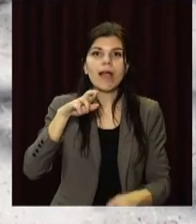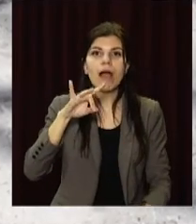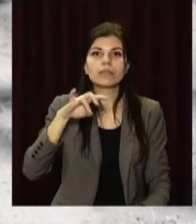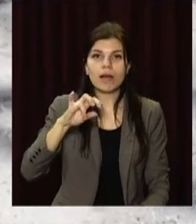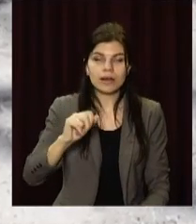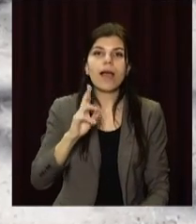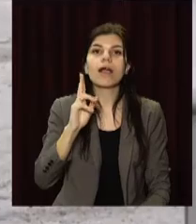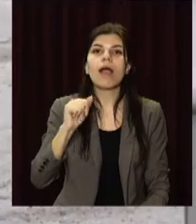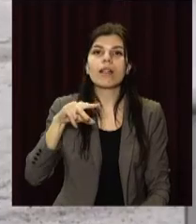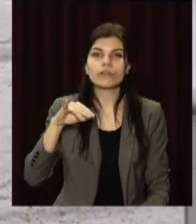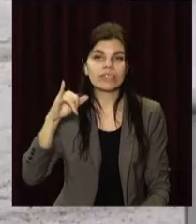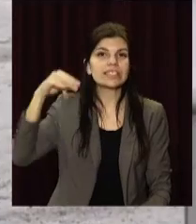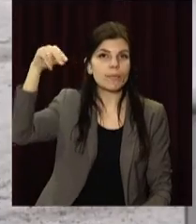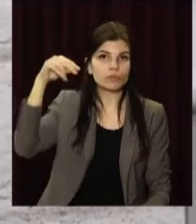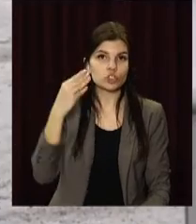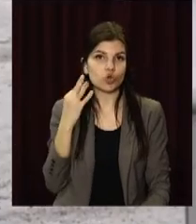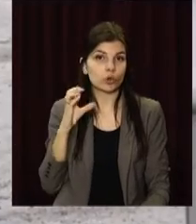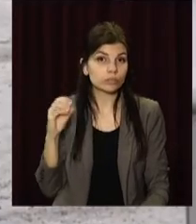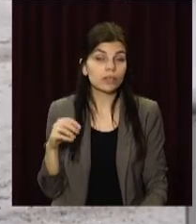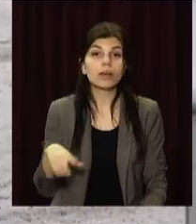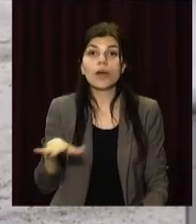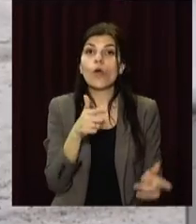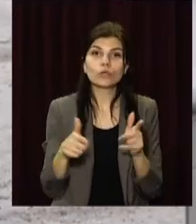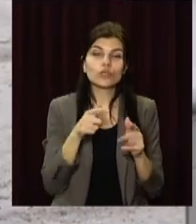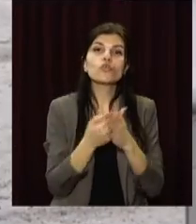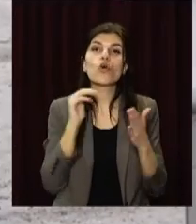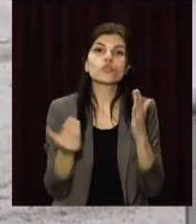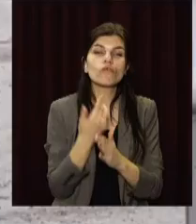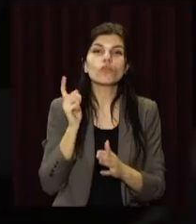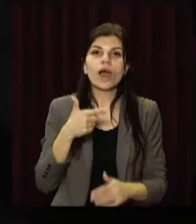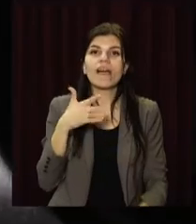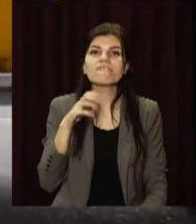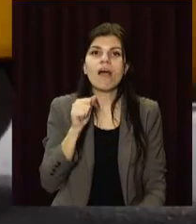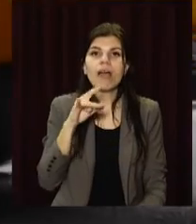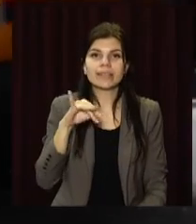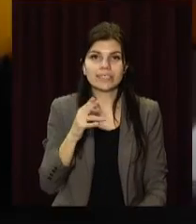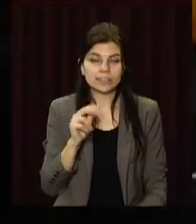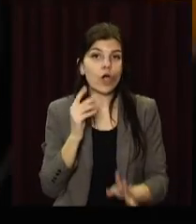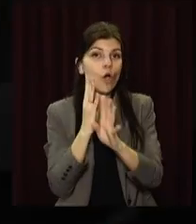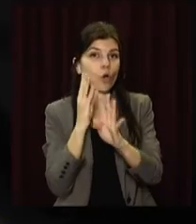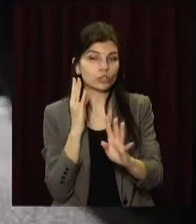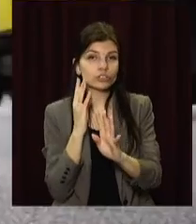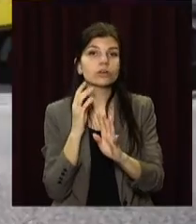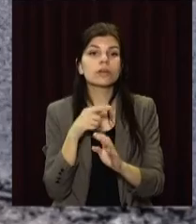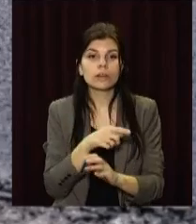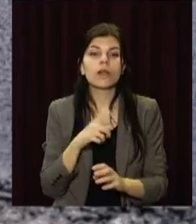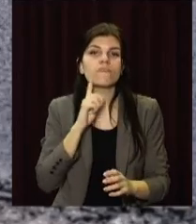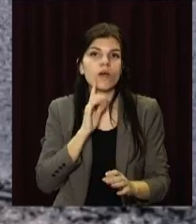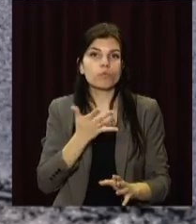Янтарної, Калинової та Запорізького шосе. Готується й до оновлення вулиці Гвардійської. На час ремонту її